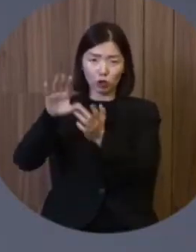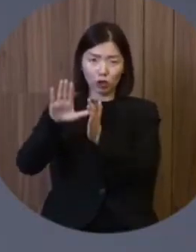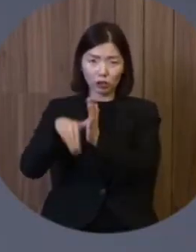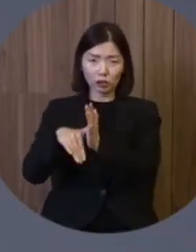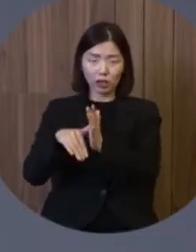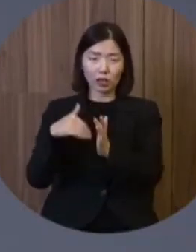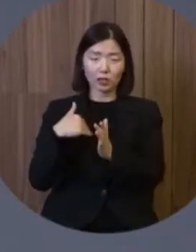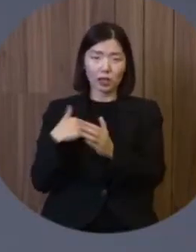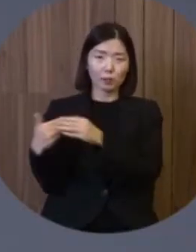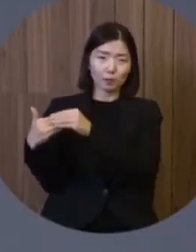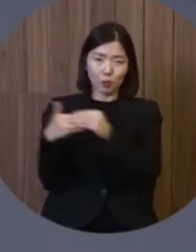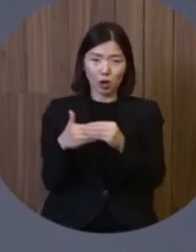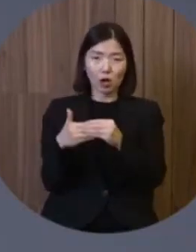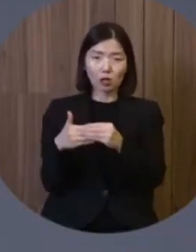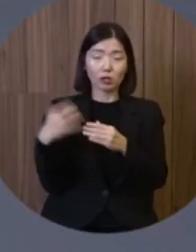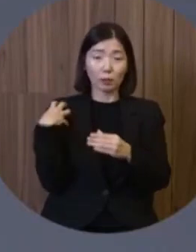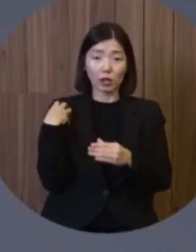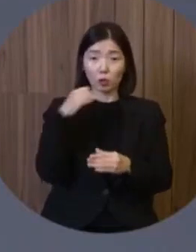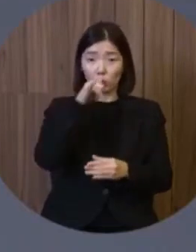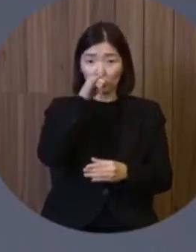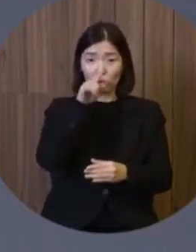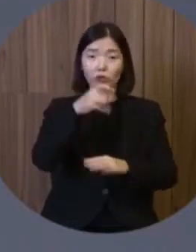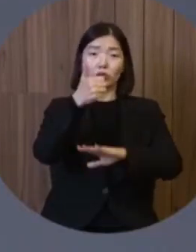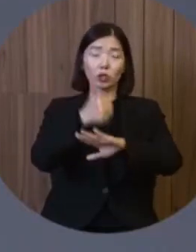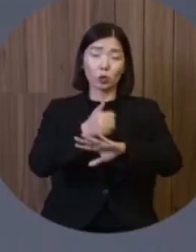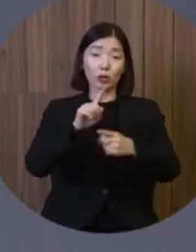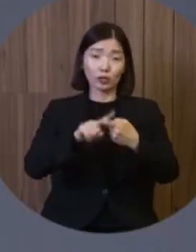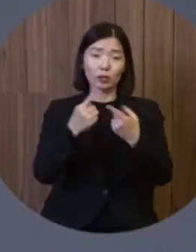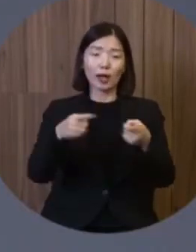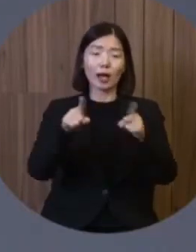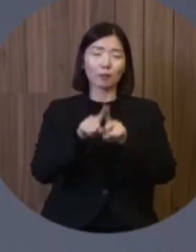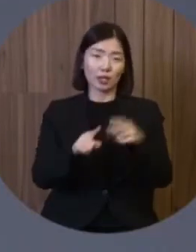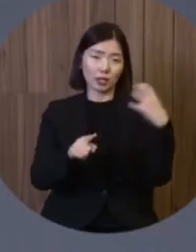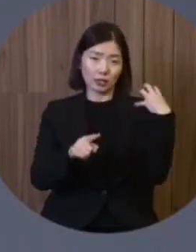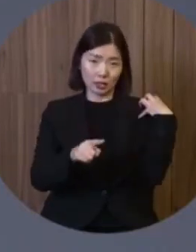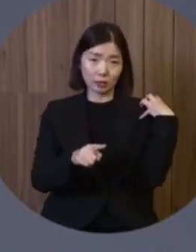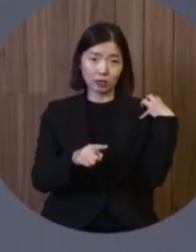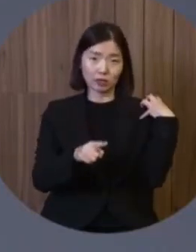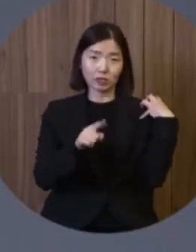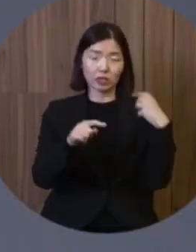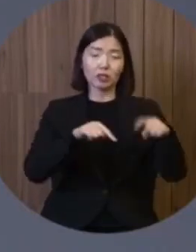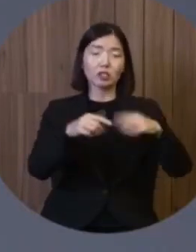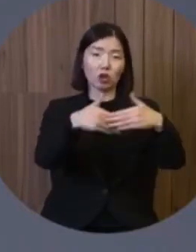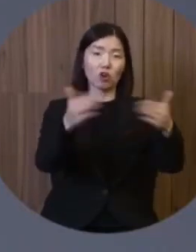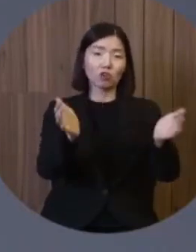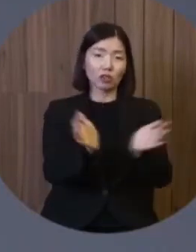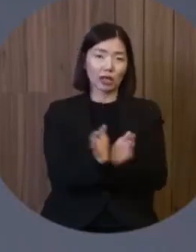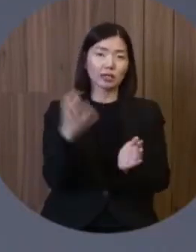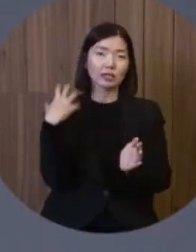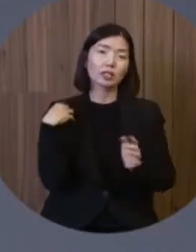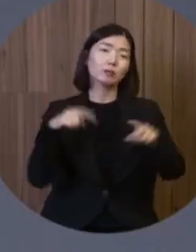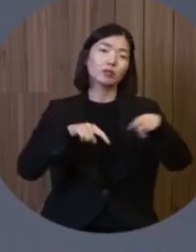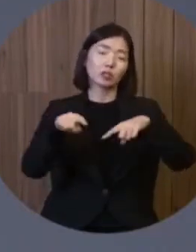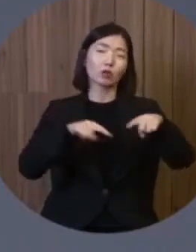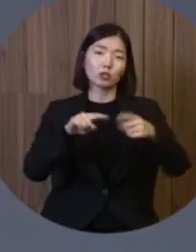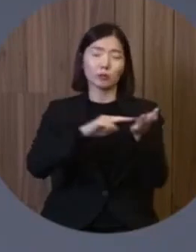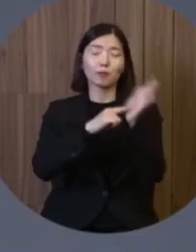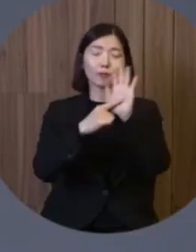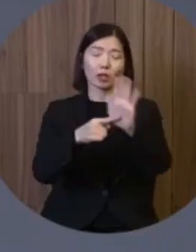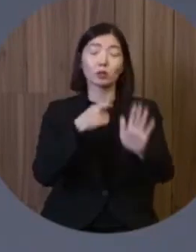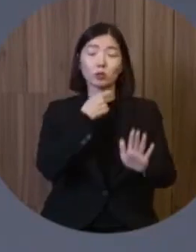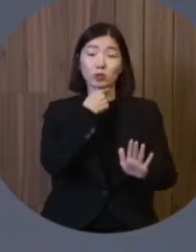주도적 역할을 담당하고 그 결과를 함께 책임지는 정당 책임 정치를